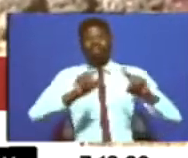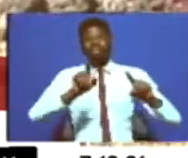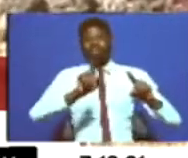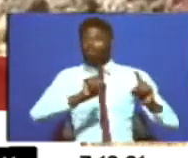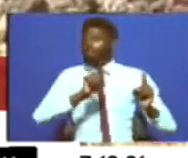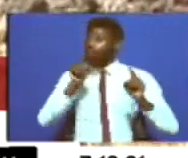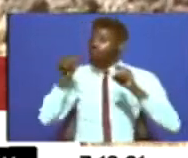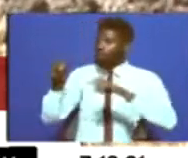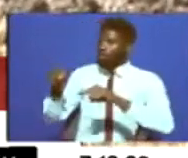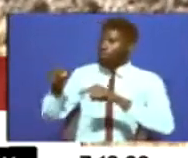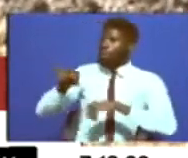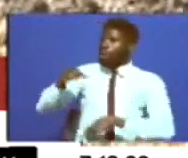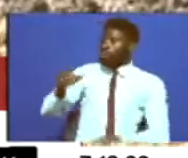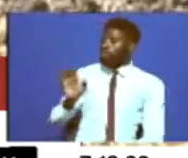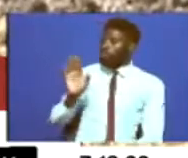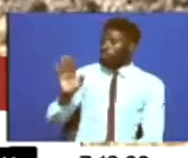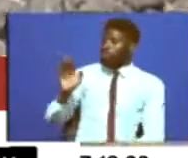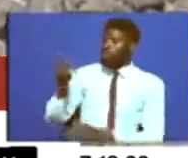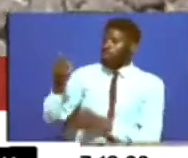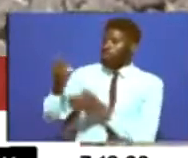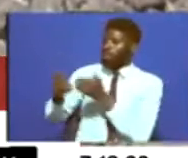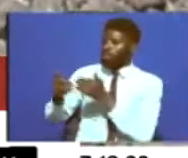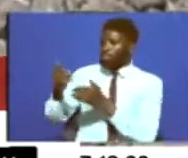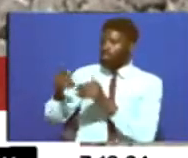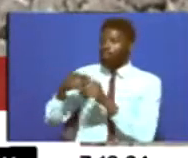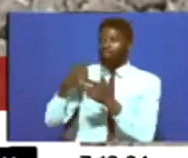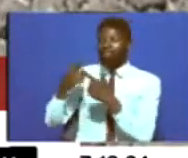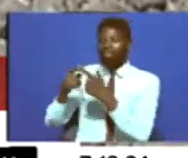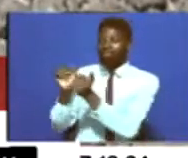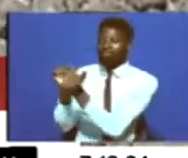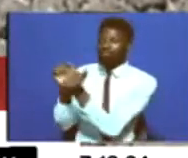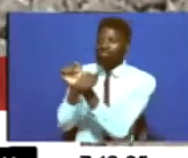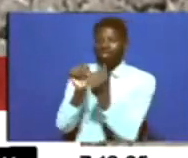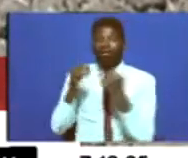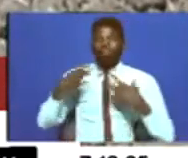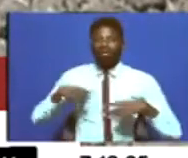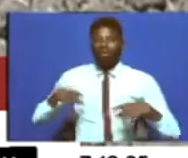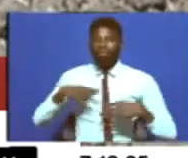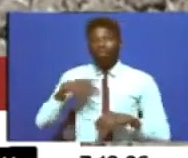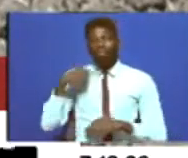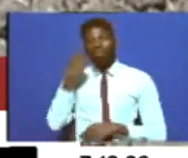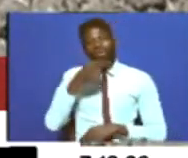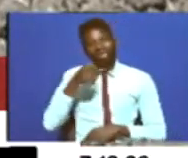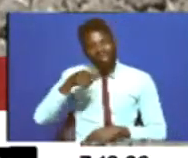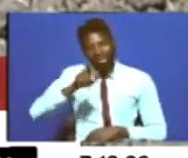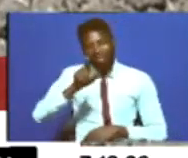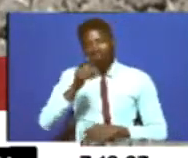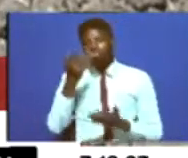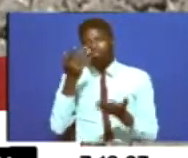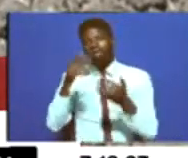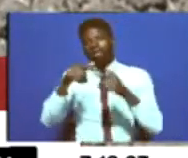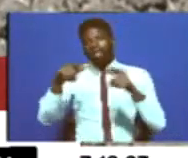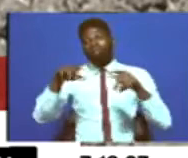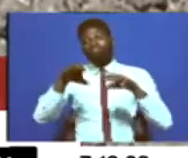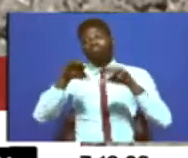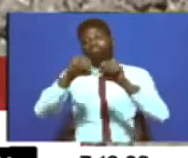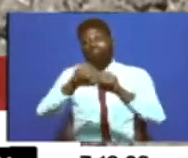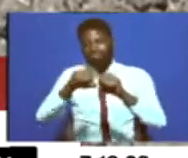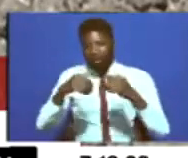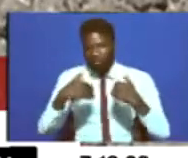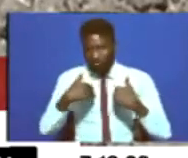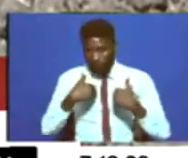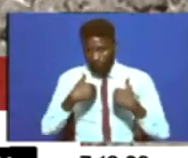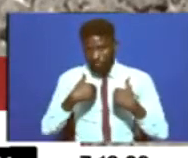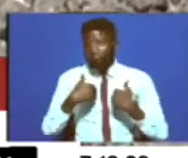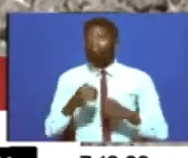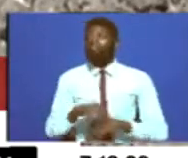kuingia katika kaunti jirani na kuwakamata wakazi ambao wanasemekana kuhusika na unyakuzi wa ardhi. Maafisa wa polisi